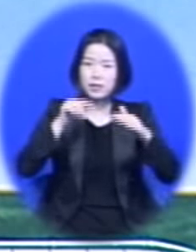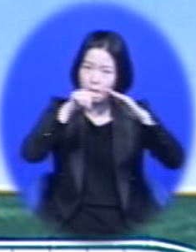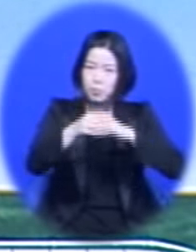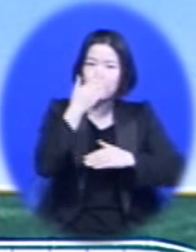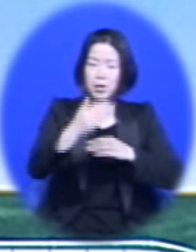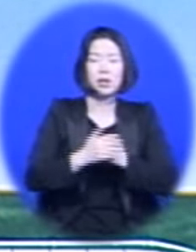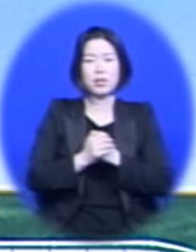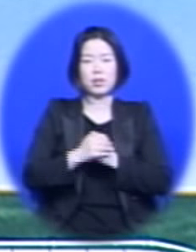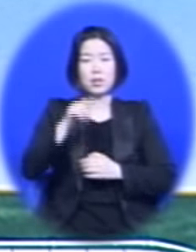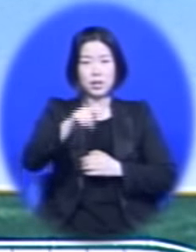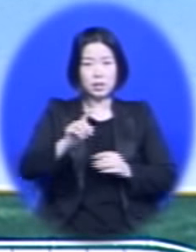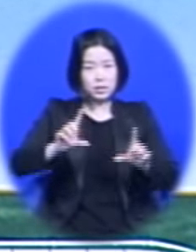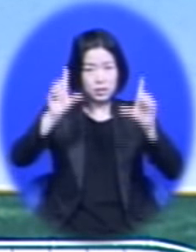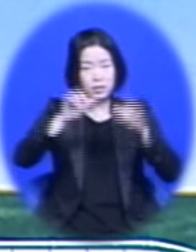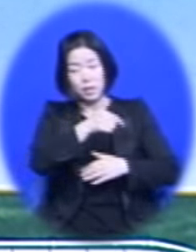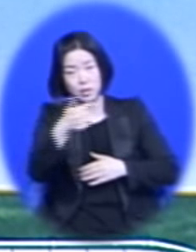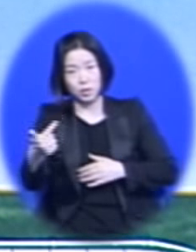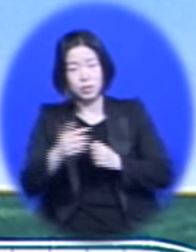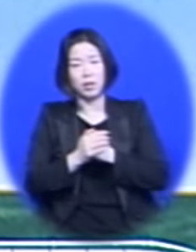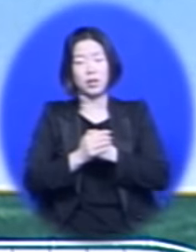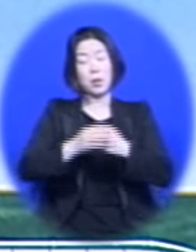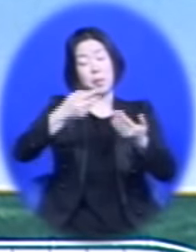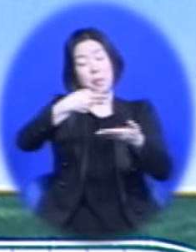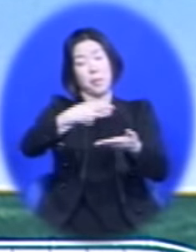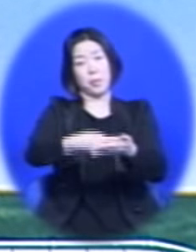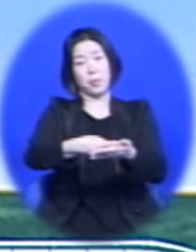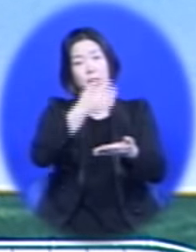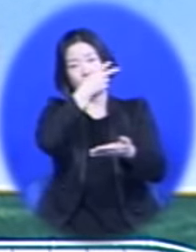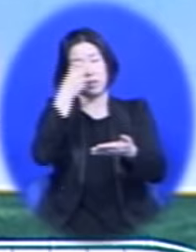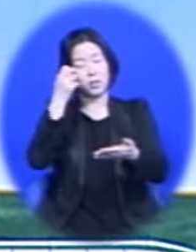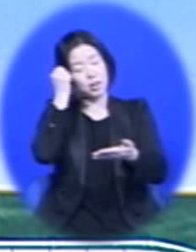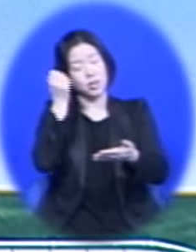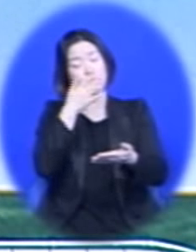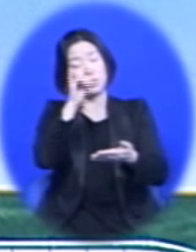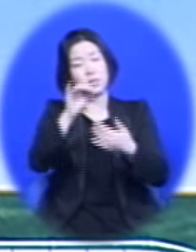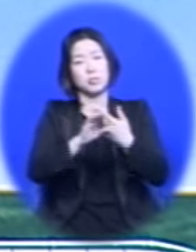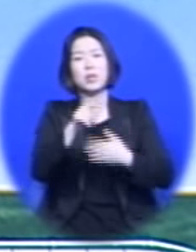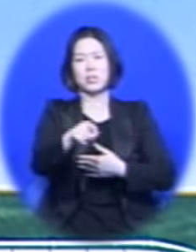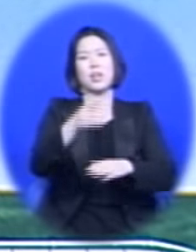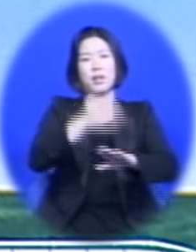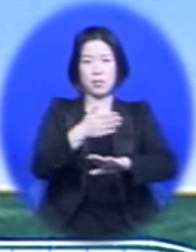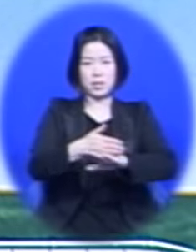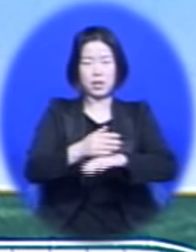그날 저녁에 이렇게 반듯하게 누워서 잠만 잘 수 있으면 그것이 감사예요.